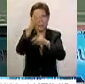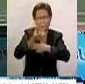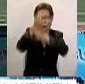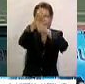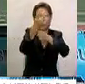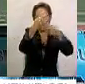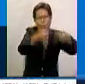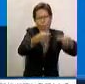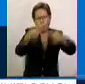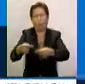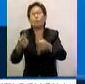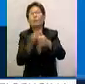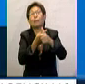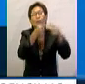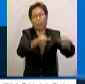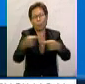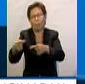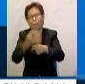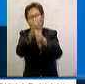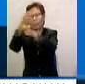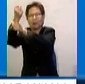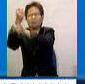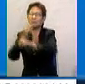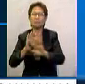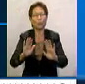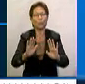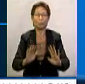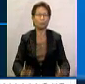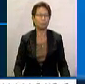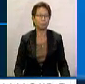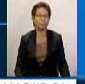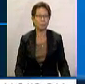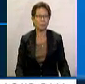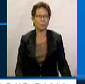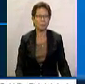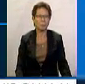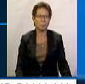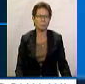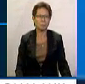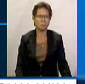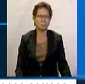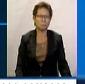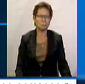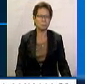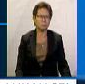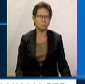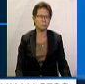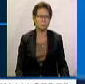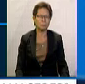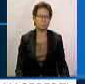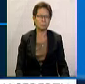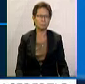dua perlawanan pertama. We need to keep the momentum for the next game. I mean, get the maximum point.